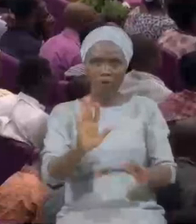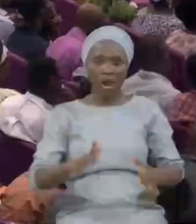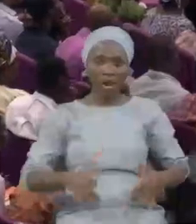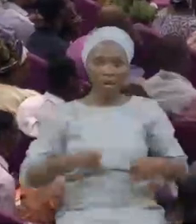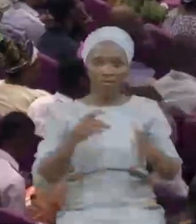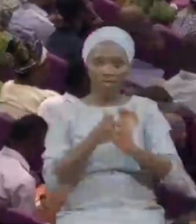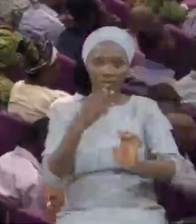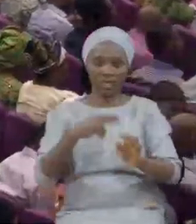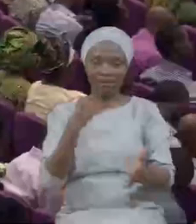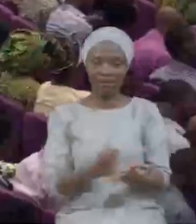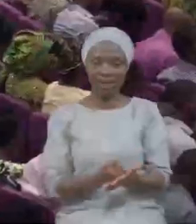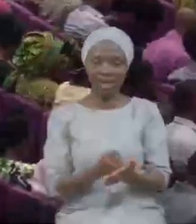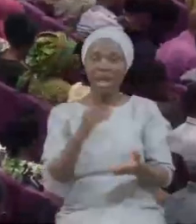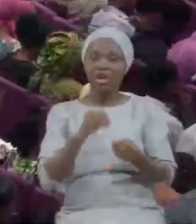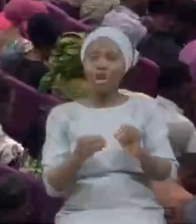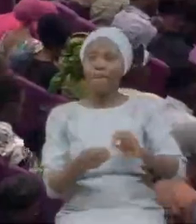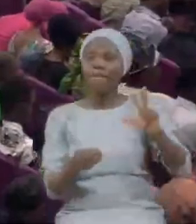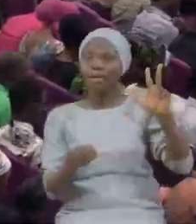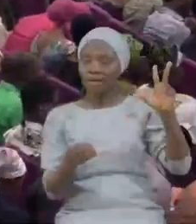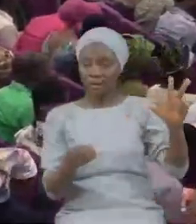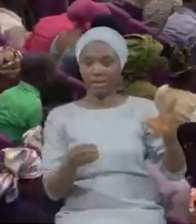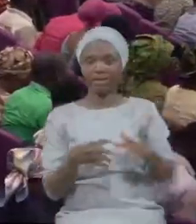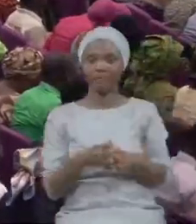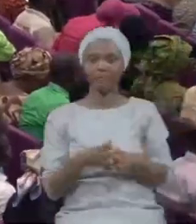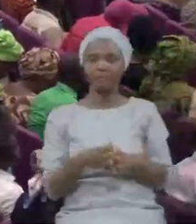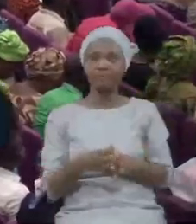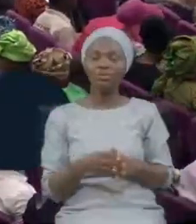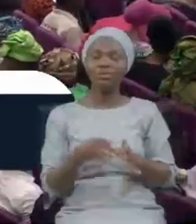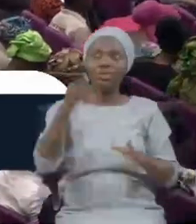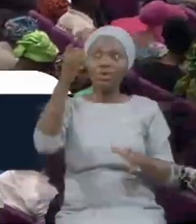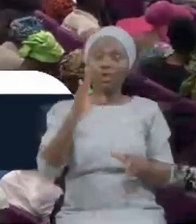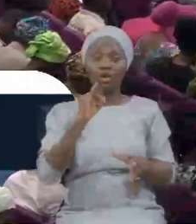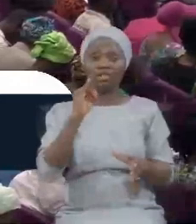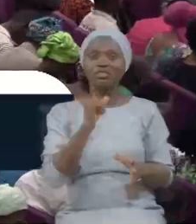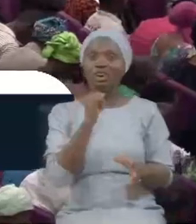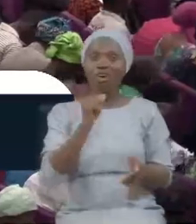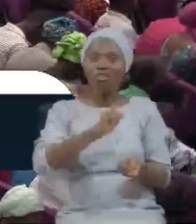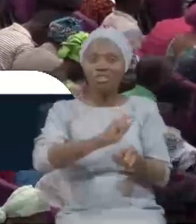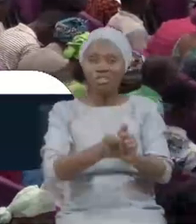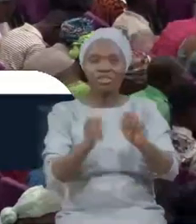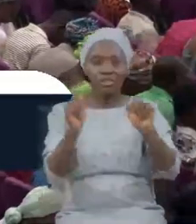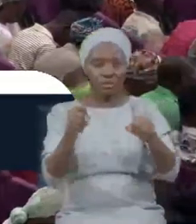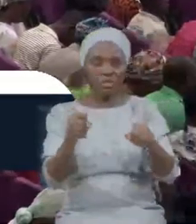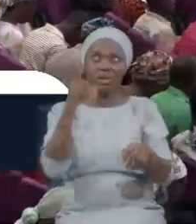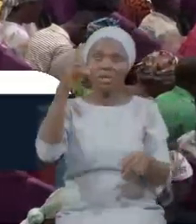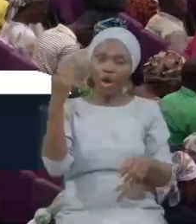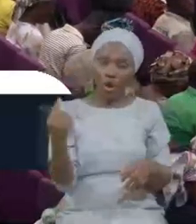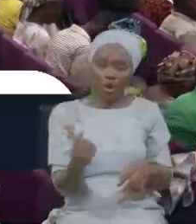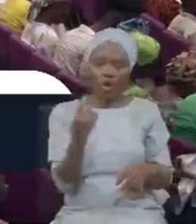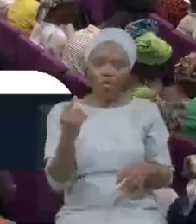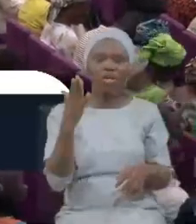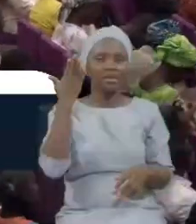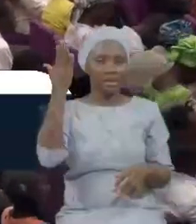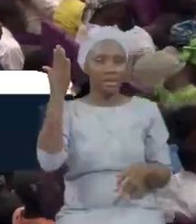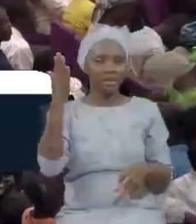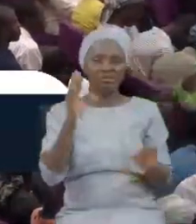Numéro 3, Dieu est immuable, inchangeable. Il est toujours là.